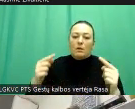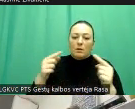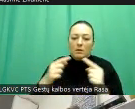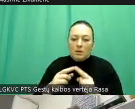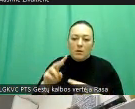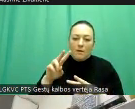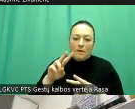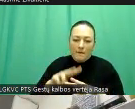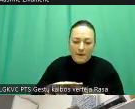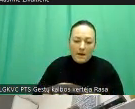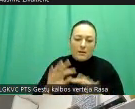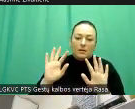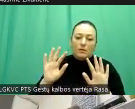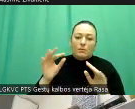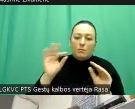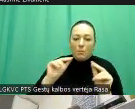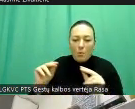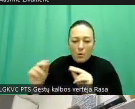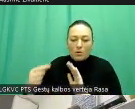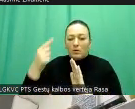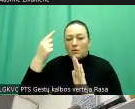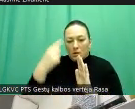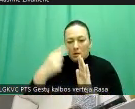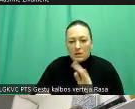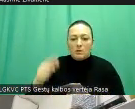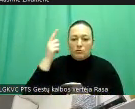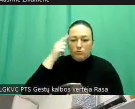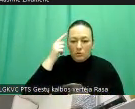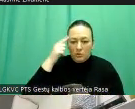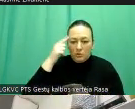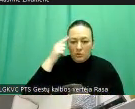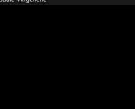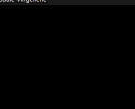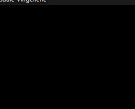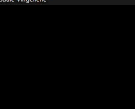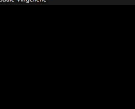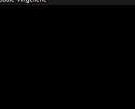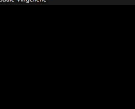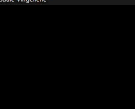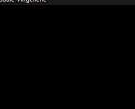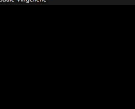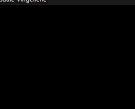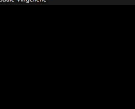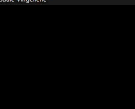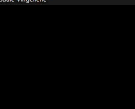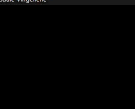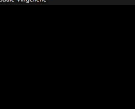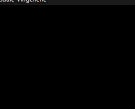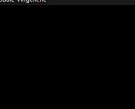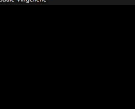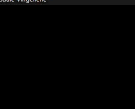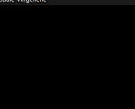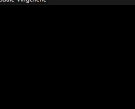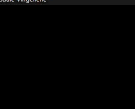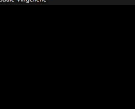bei mokytojų įsitikinimus ir žinias. Ir vat, kai matome